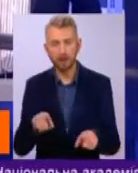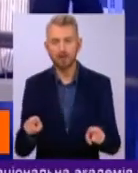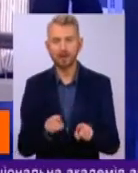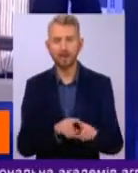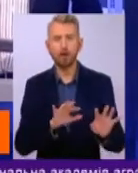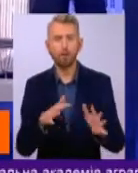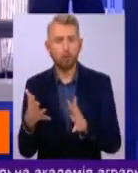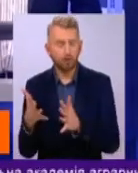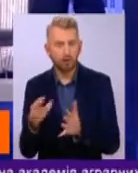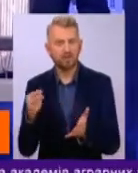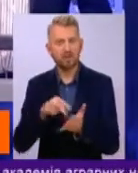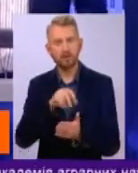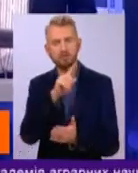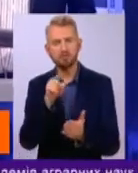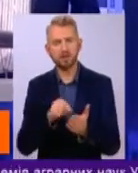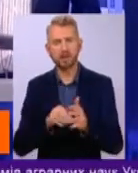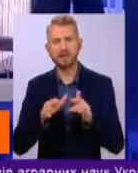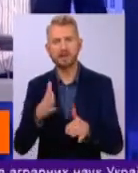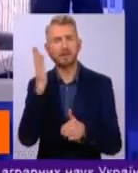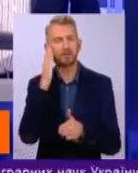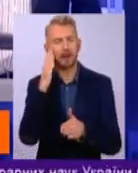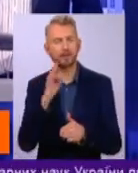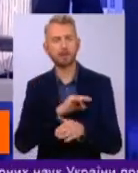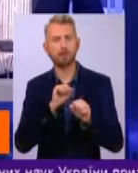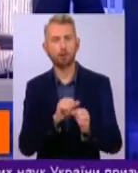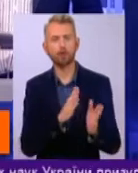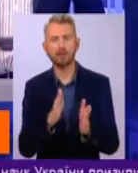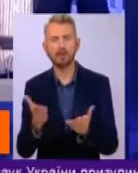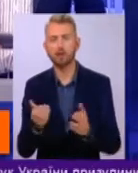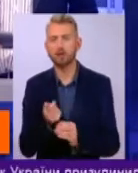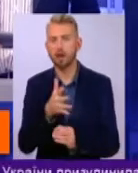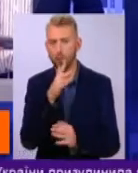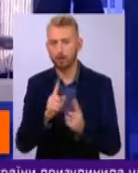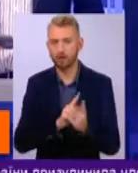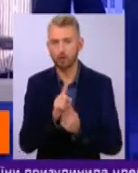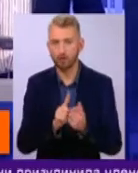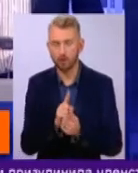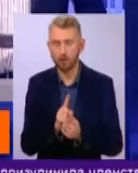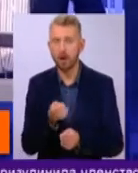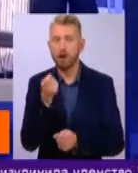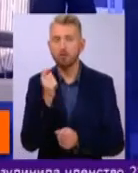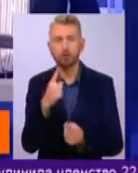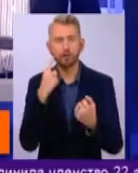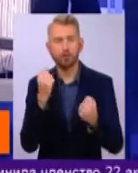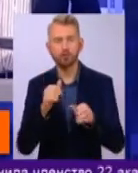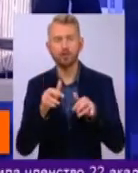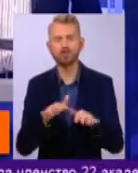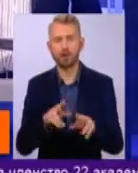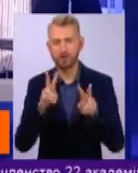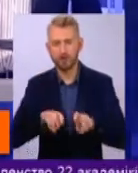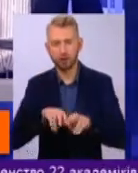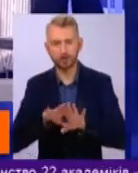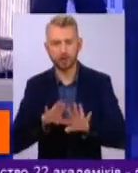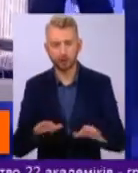події ставлять під питання дієздатність правоохоронної системи, яку кілька років реформують, а жодної гучної справи не